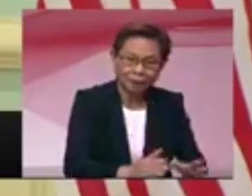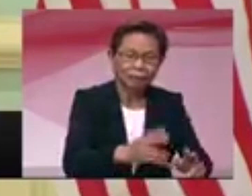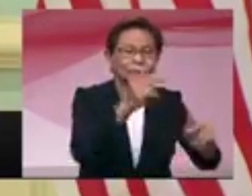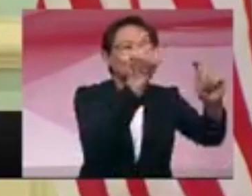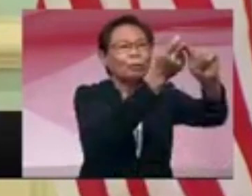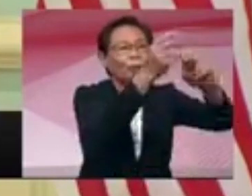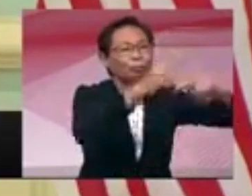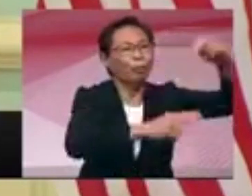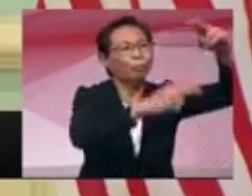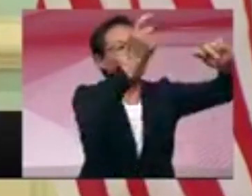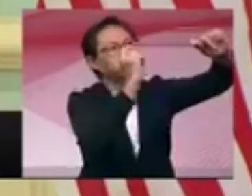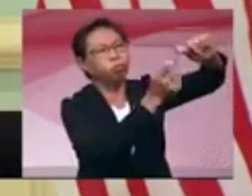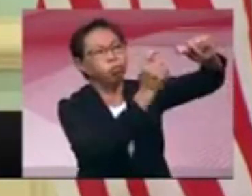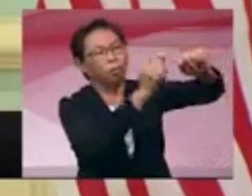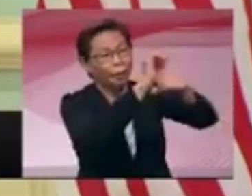binaan,